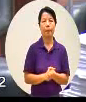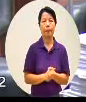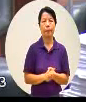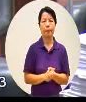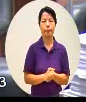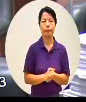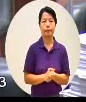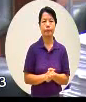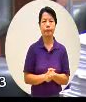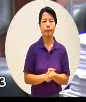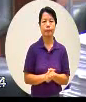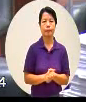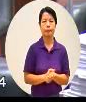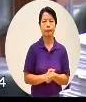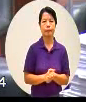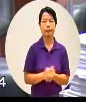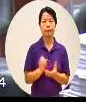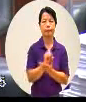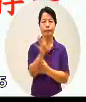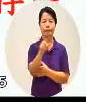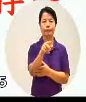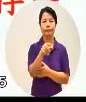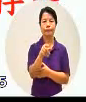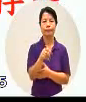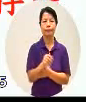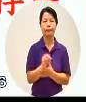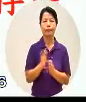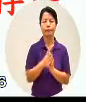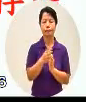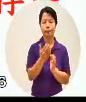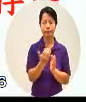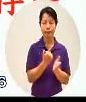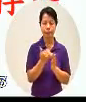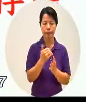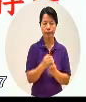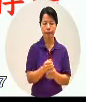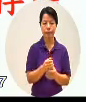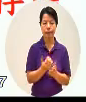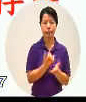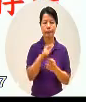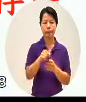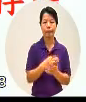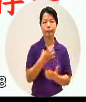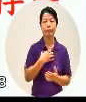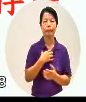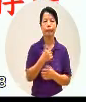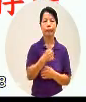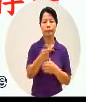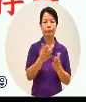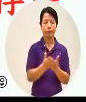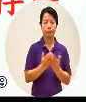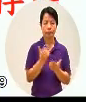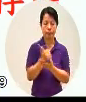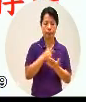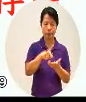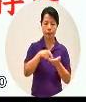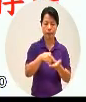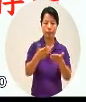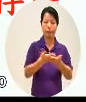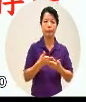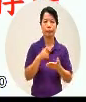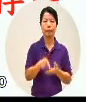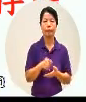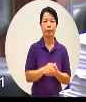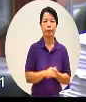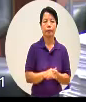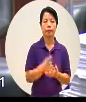哦。然后我为什么秀这一张？刚刚吴立成议员说，请你们征收，这里